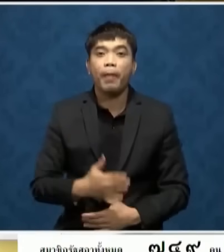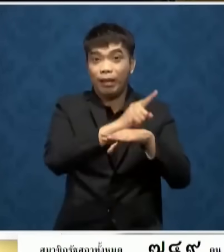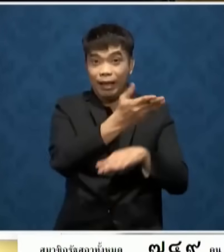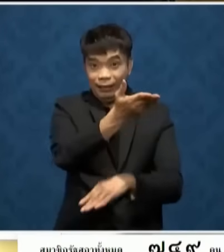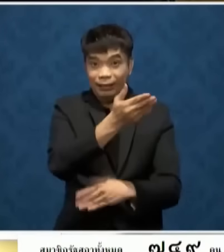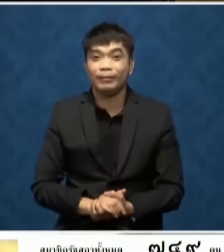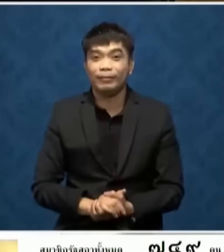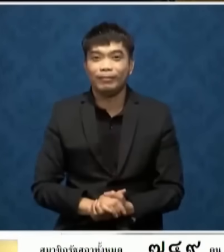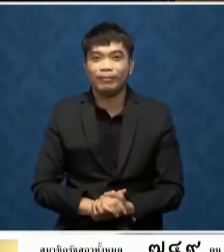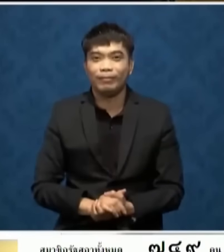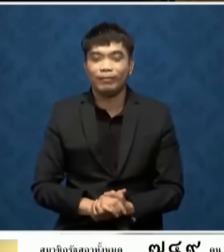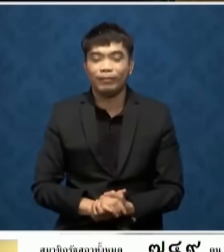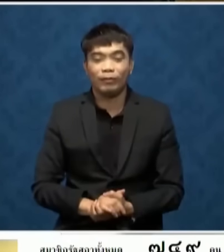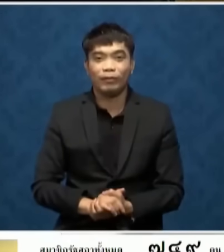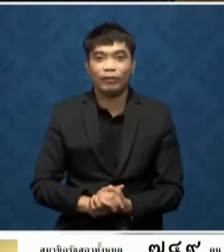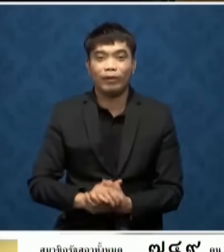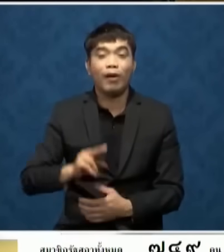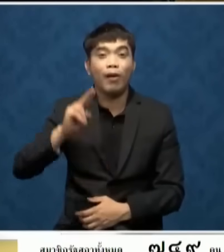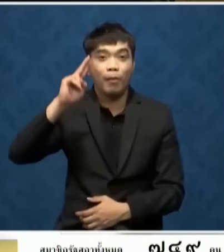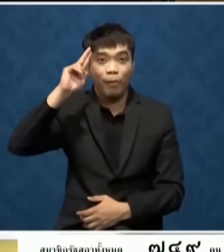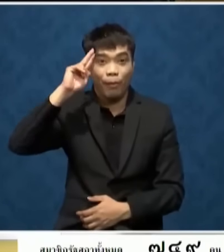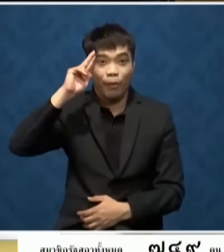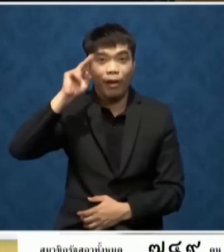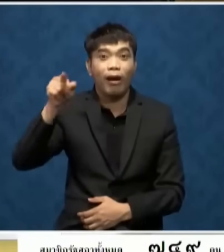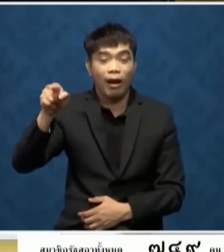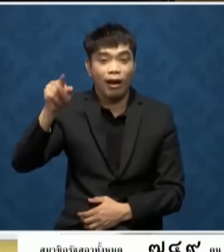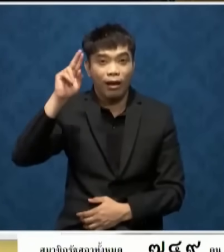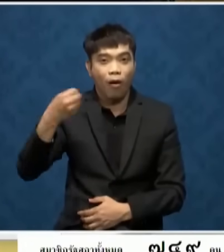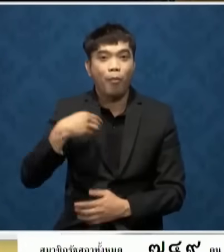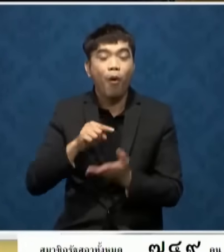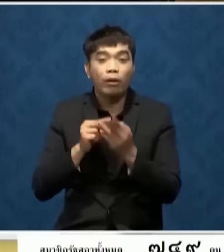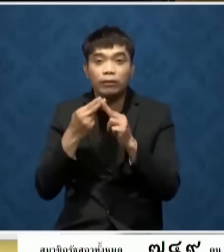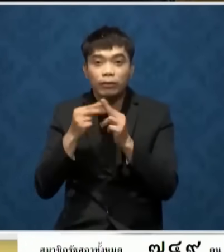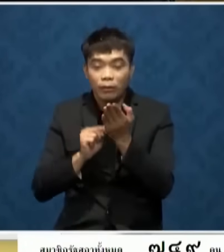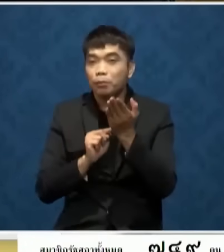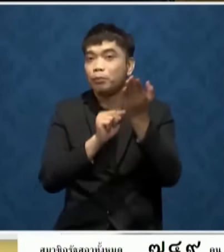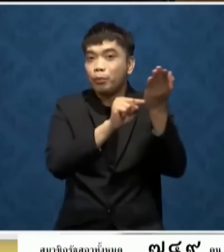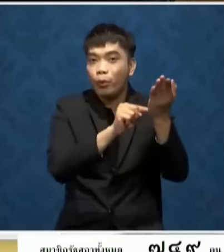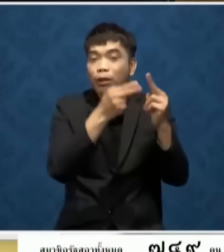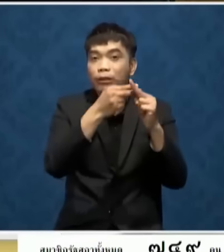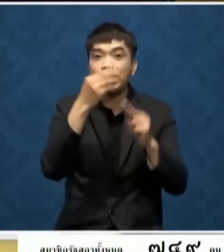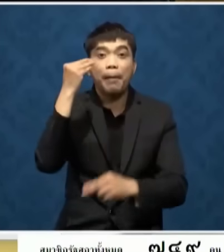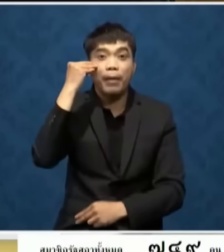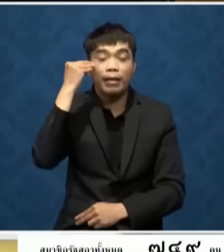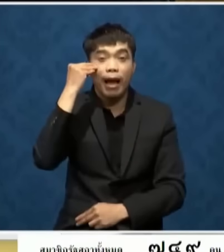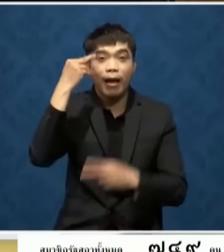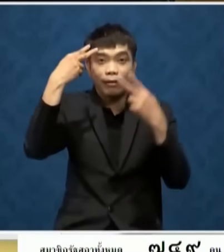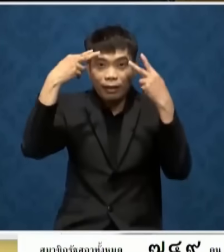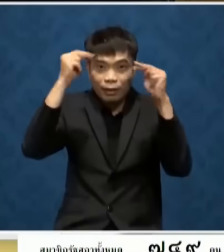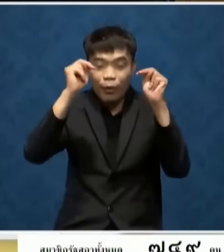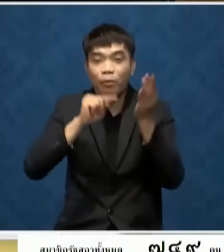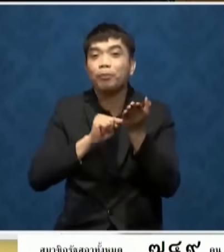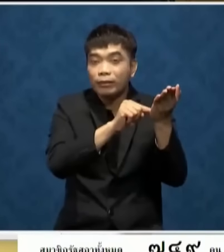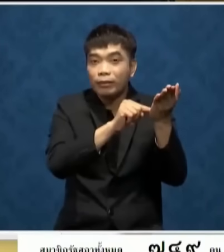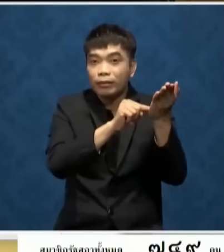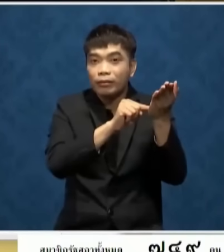านชนน่านขอประทานโทษที่เอ่ยนามได้เป็นผู้เสนอชื่อนายพิธาลิ้มเจริญรัตน์ให้เป็นบุคคลที่สมควรเป็นนายกรั